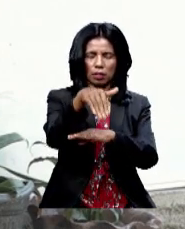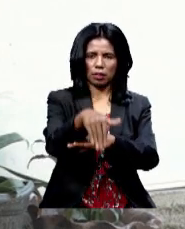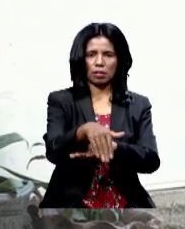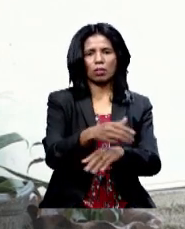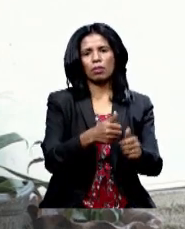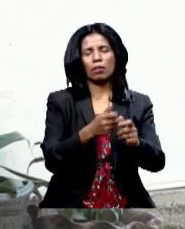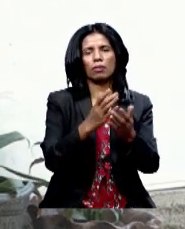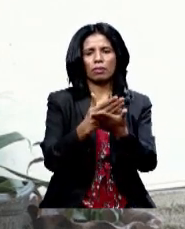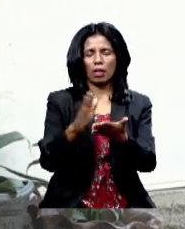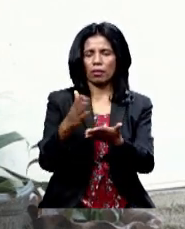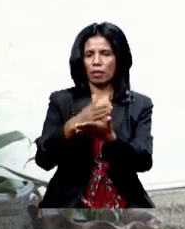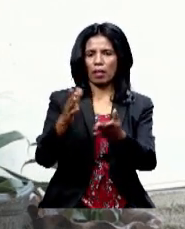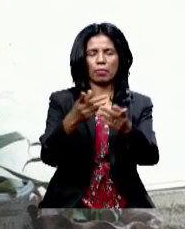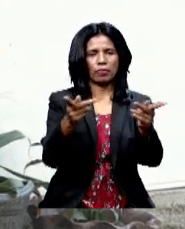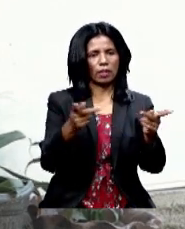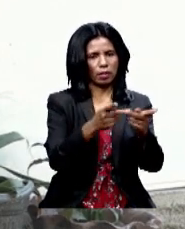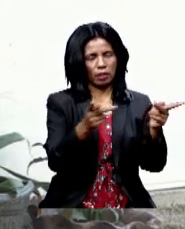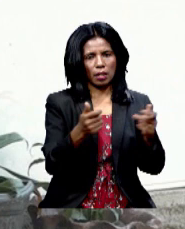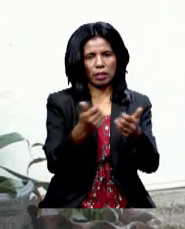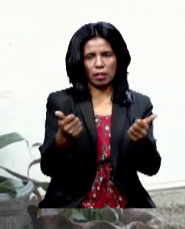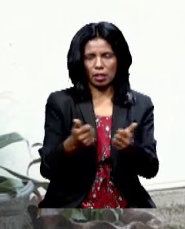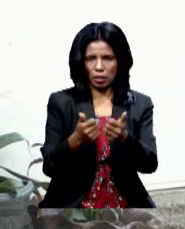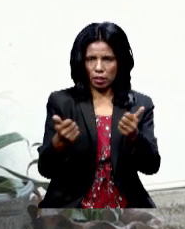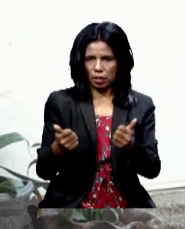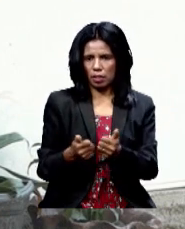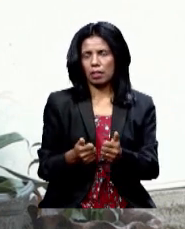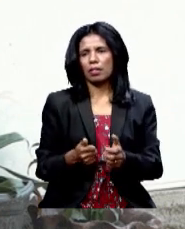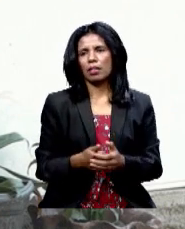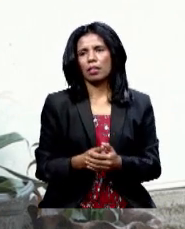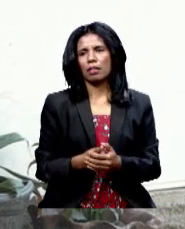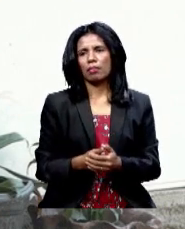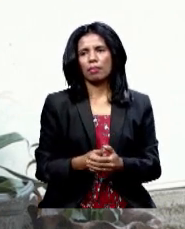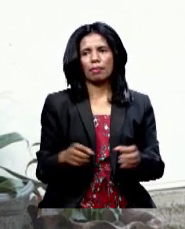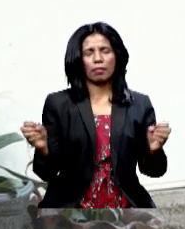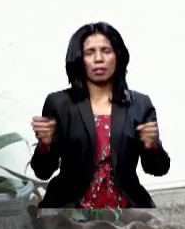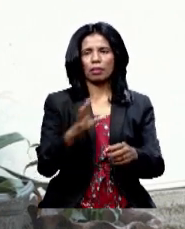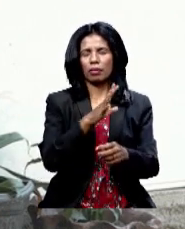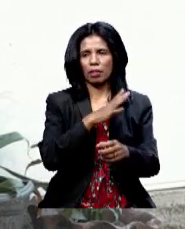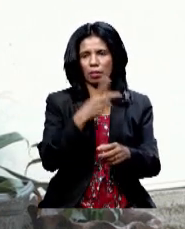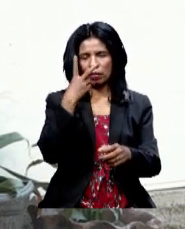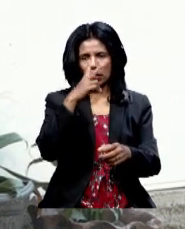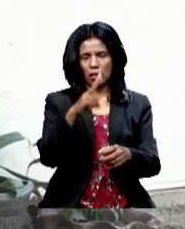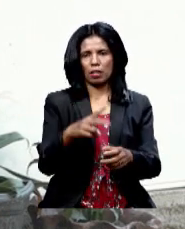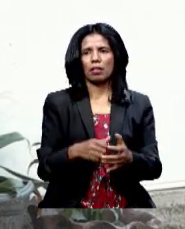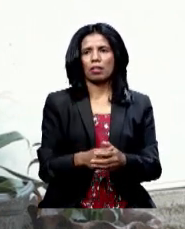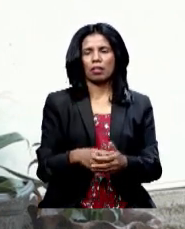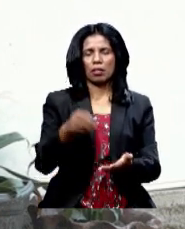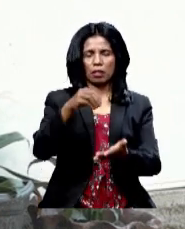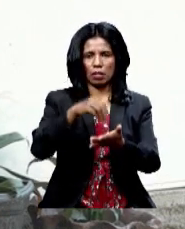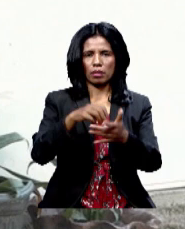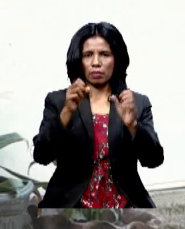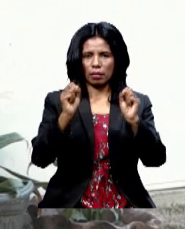parte sorin mai be ia parte da ne mai la iha funcionari da tu hen no controla valvu hirak ne be maktau atu ne